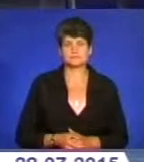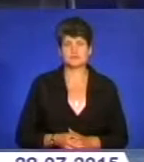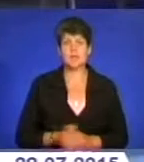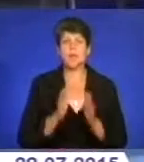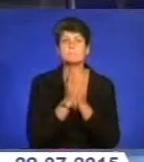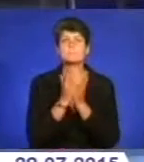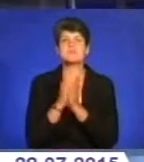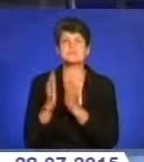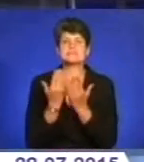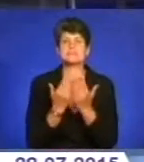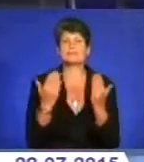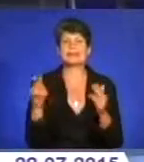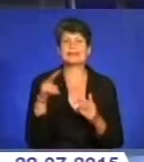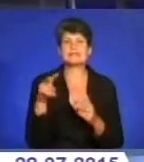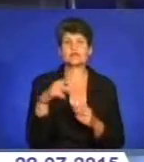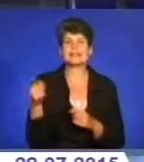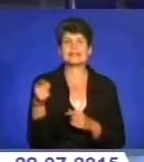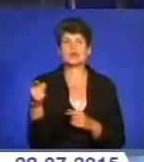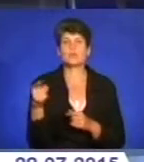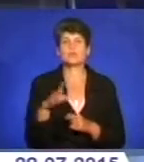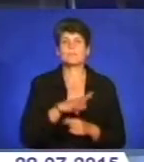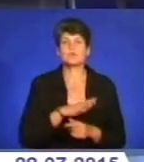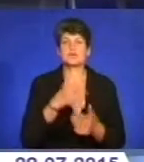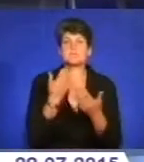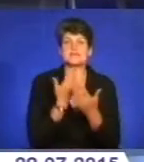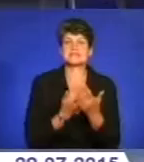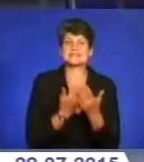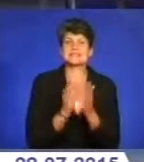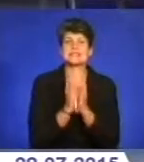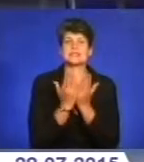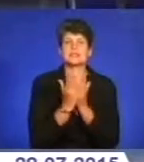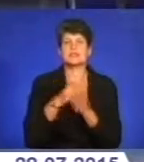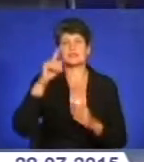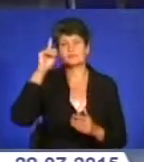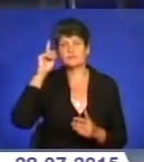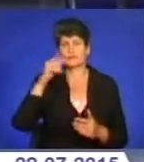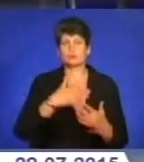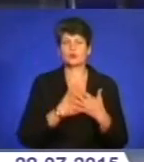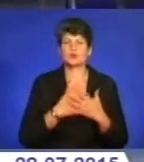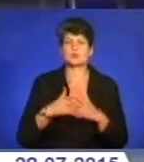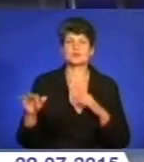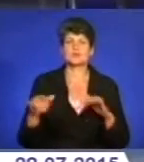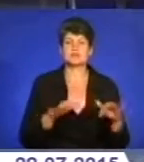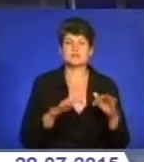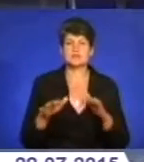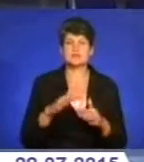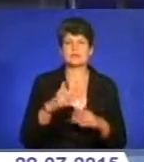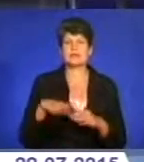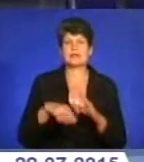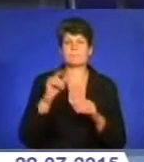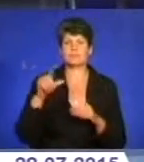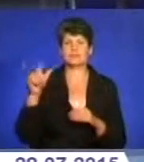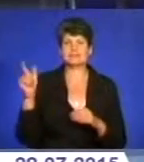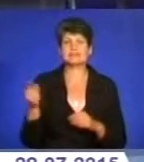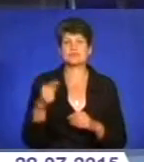У бібліотеці музею «Літературне Тернопілля» відбулася презентація книги відомої громадської діячки, поетеси, неодноразового депутата